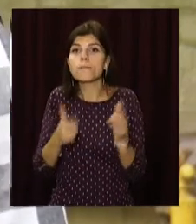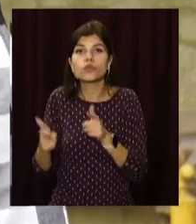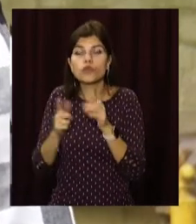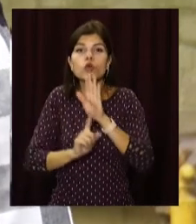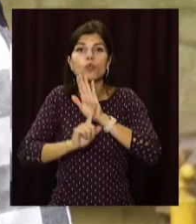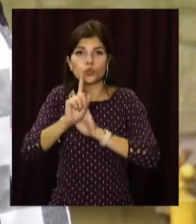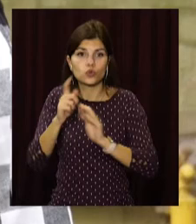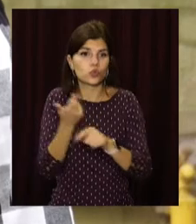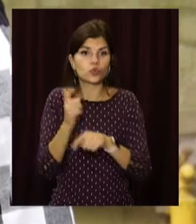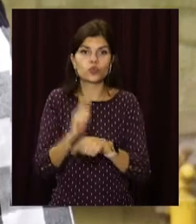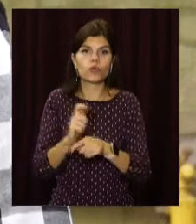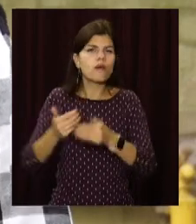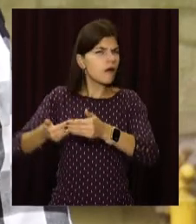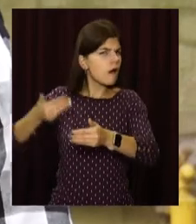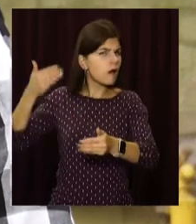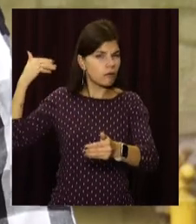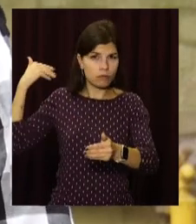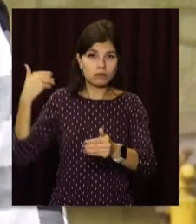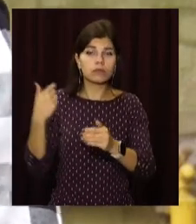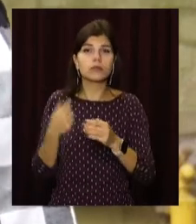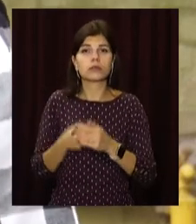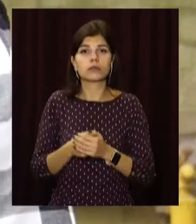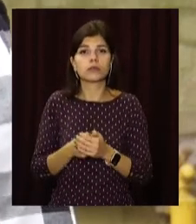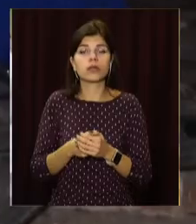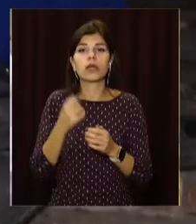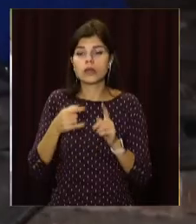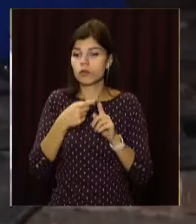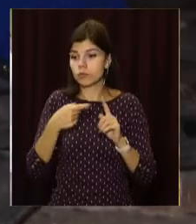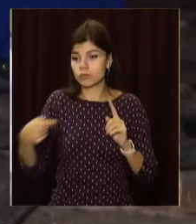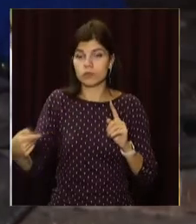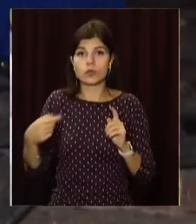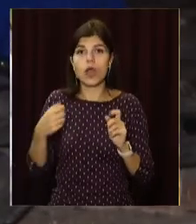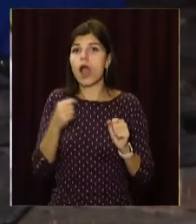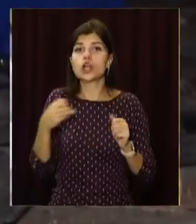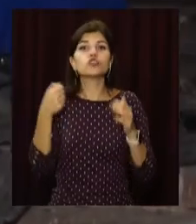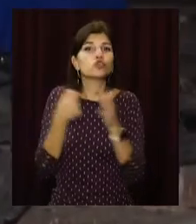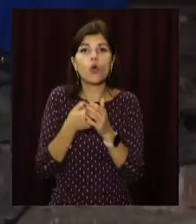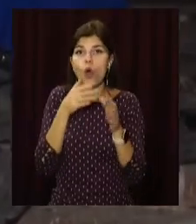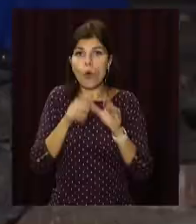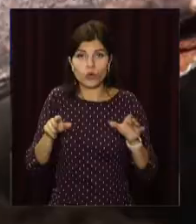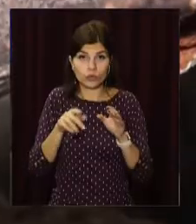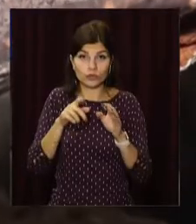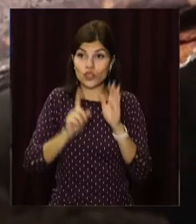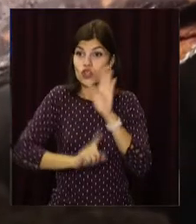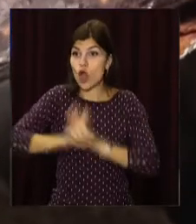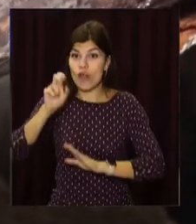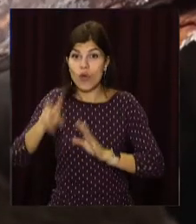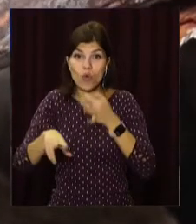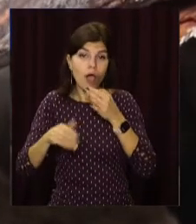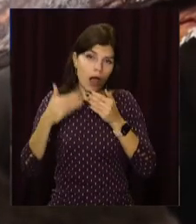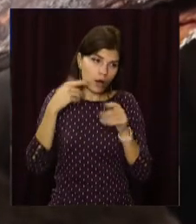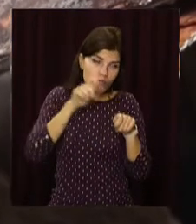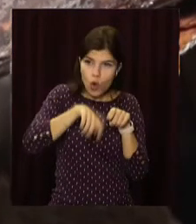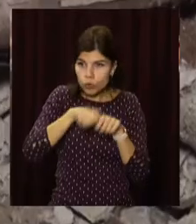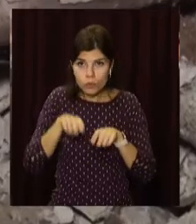зарання і триває, в принципі, аж до опалювального сезону. Через забиті труби в будинку якість тепла зменшується, а от